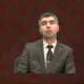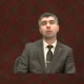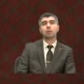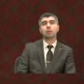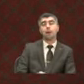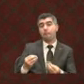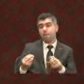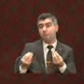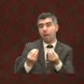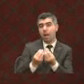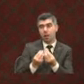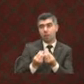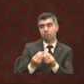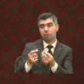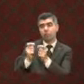بتعاون مع مكتب خبرة.